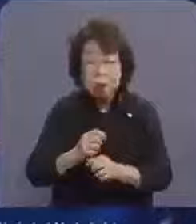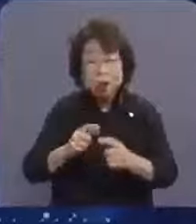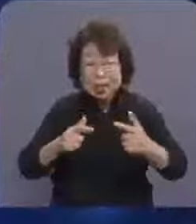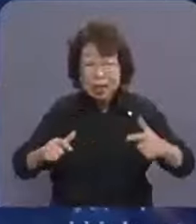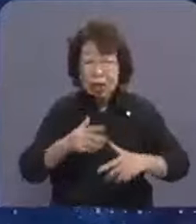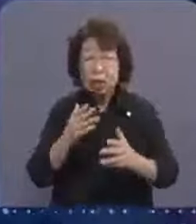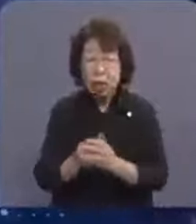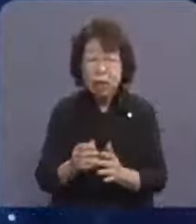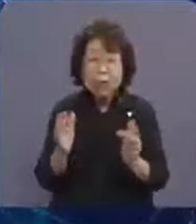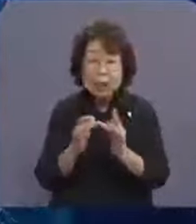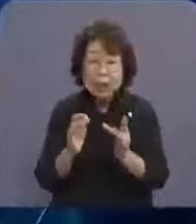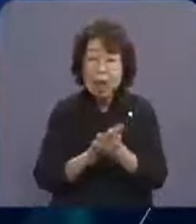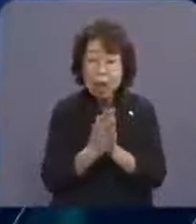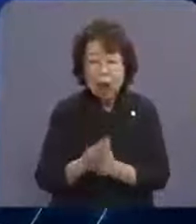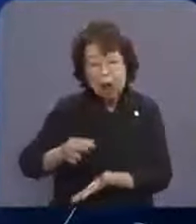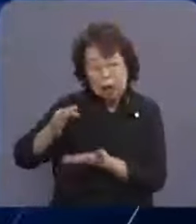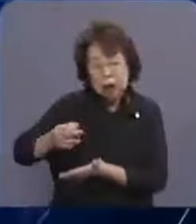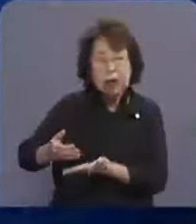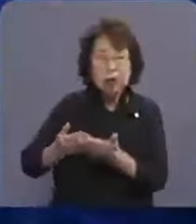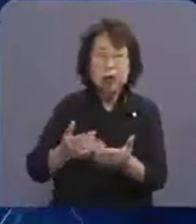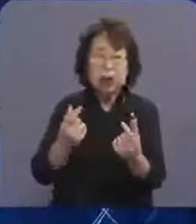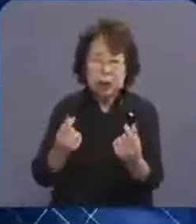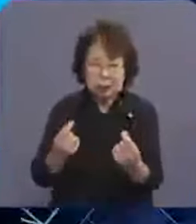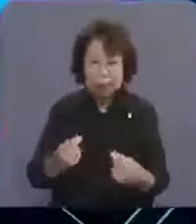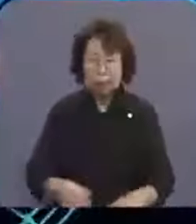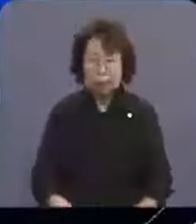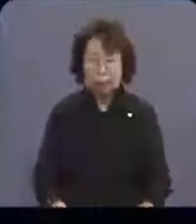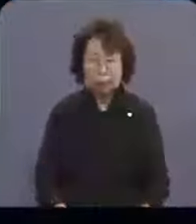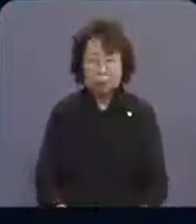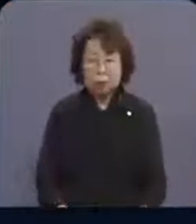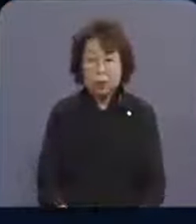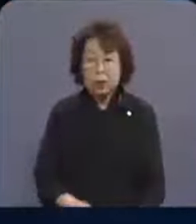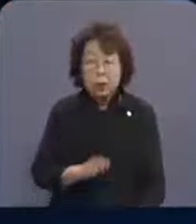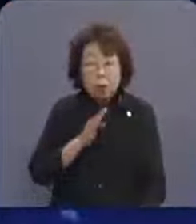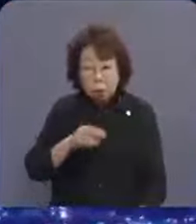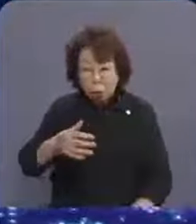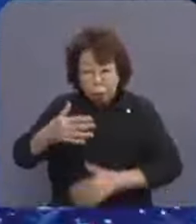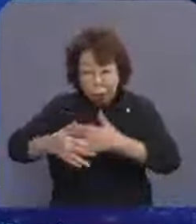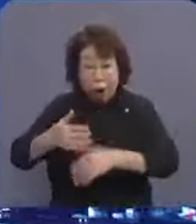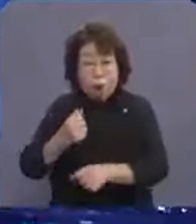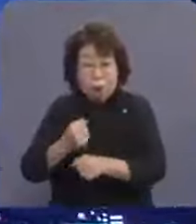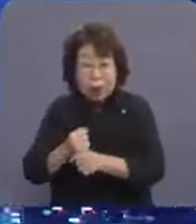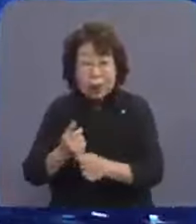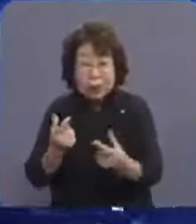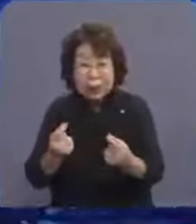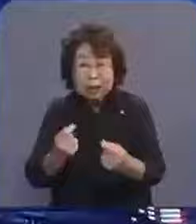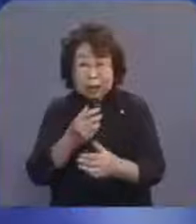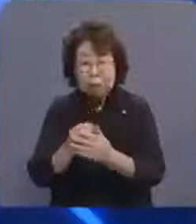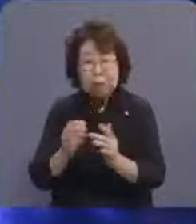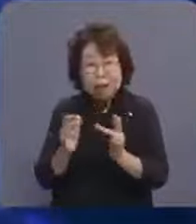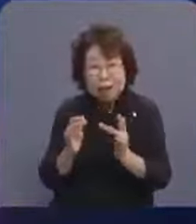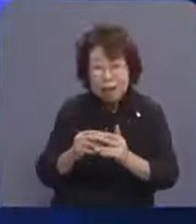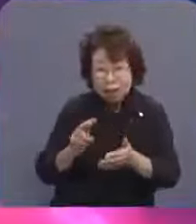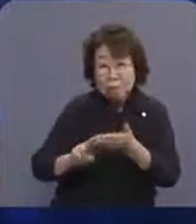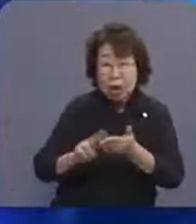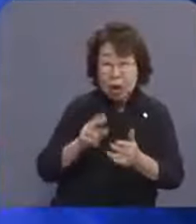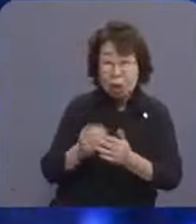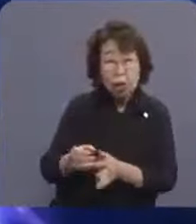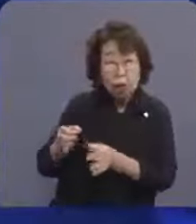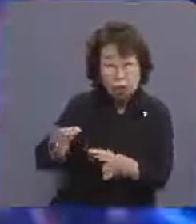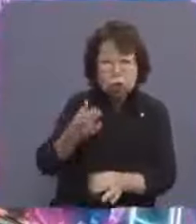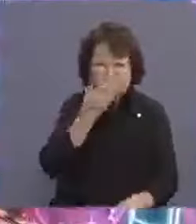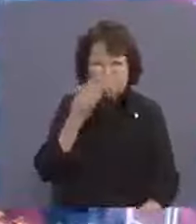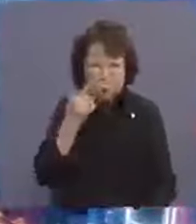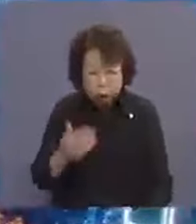등을 디지털 상품화하기 위해서입니다 어 그럼 이들이 만든 그런 상품들 애니메이션 이런 것에도 투자할 수 있다는